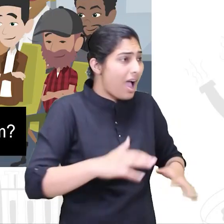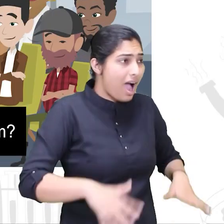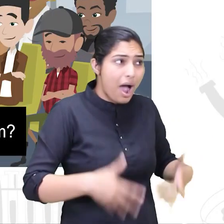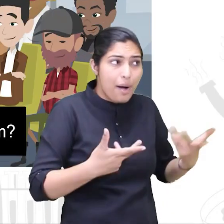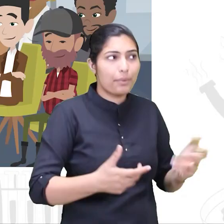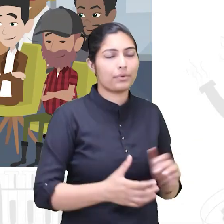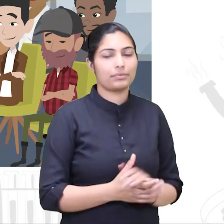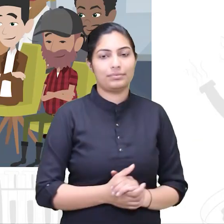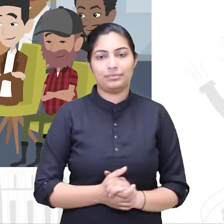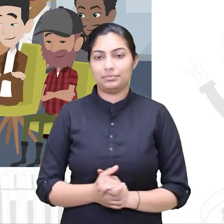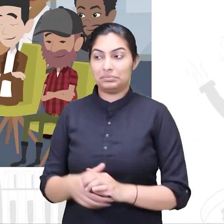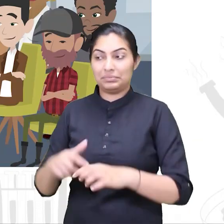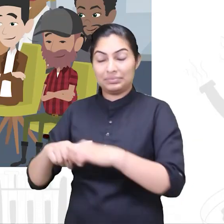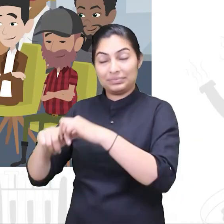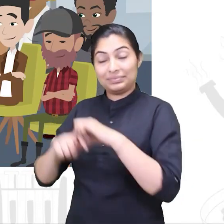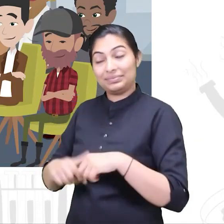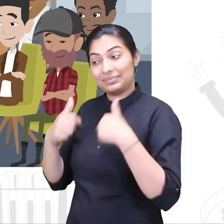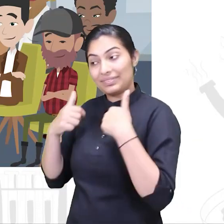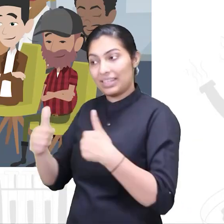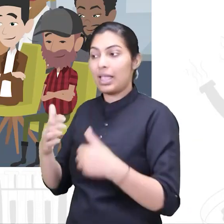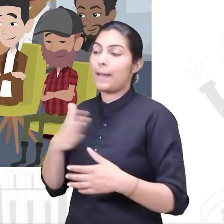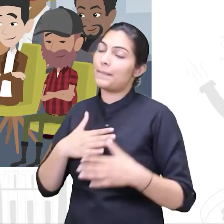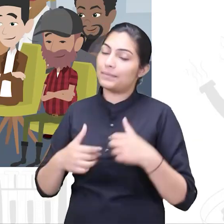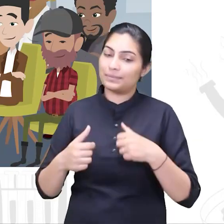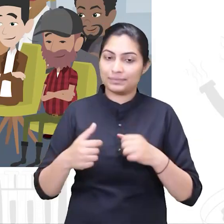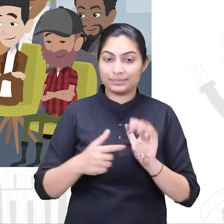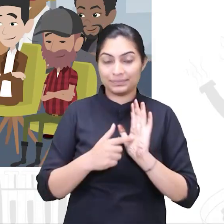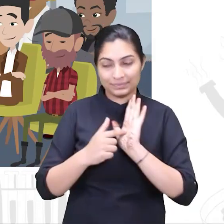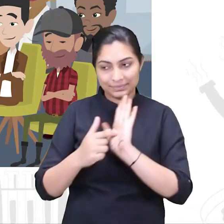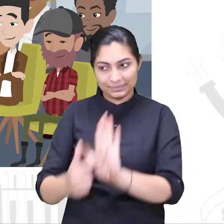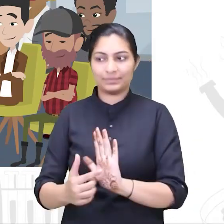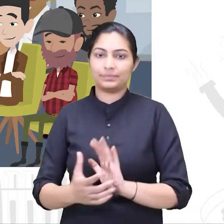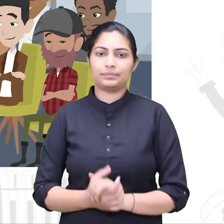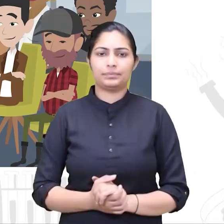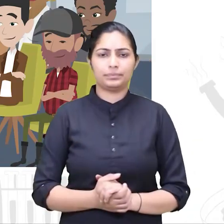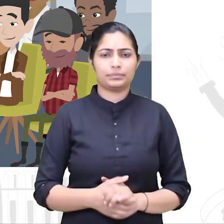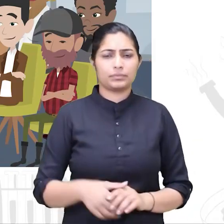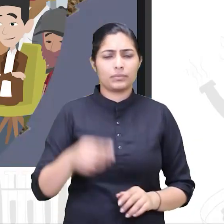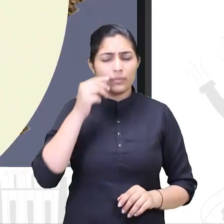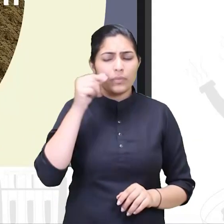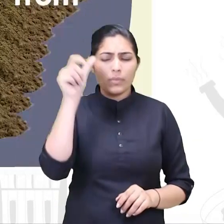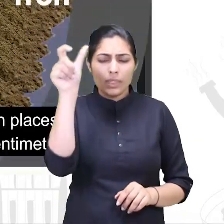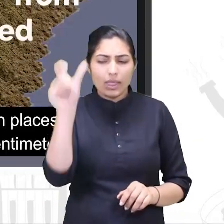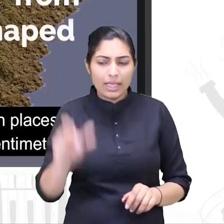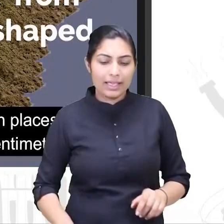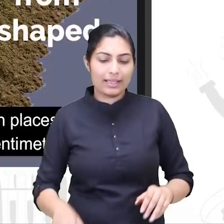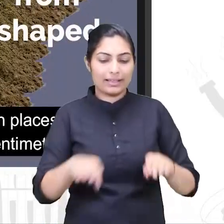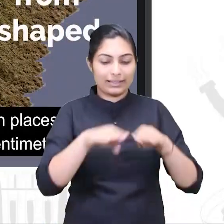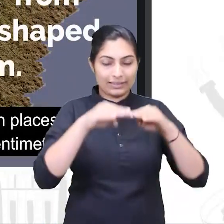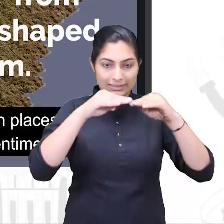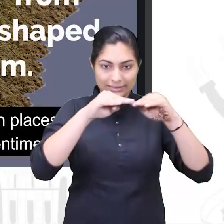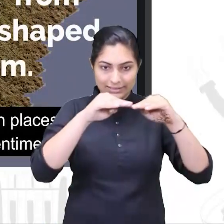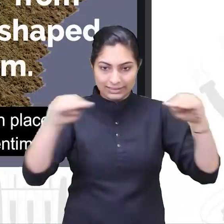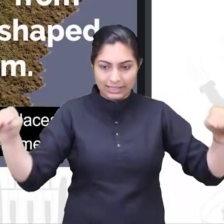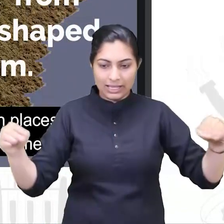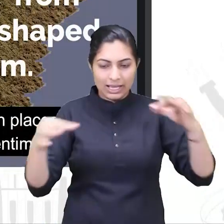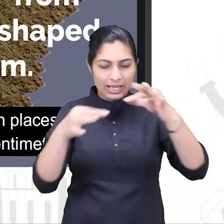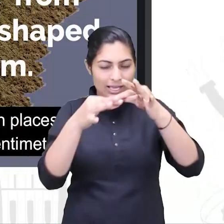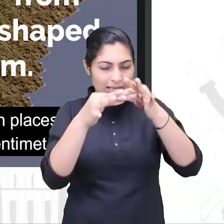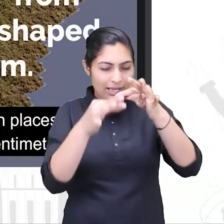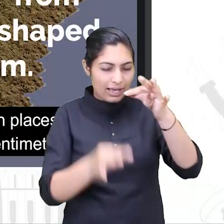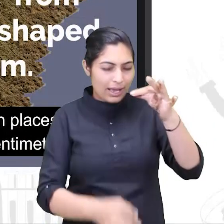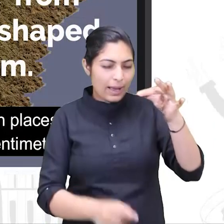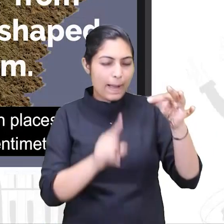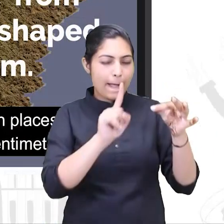इकट्ठा कर सकते हैं? अच्छा सवाल है। चलो मैं आपको दिखाती हूँ। लगभग 15